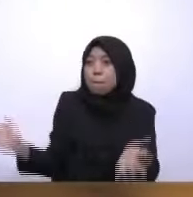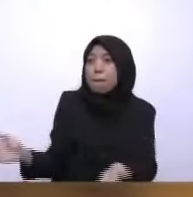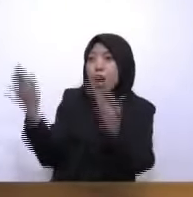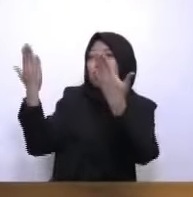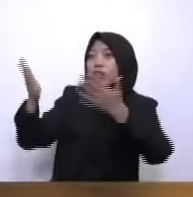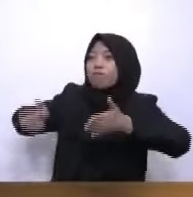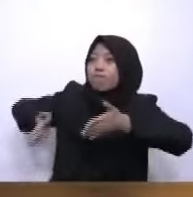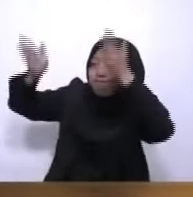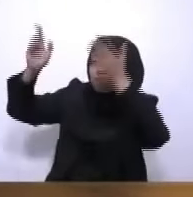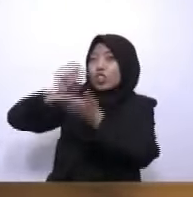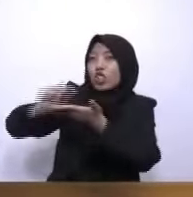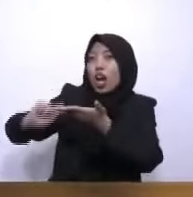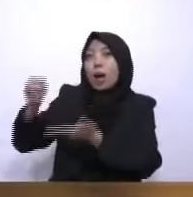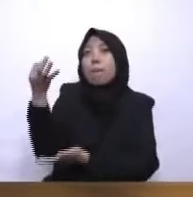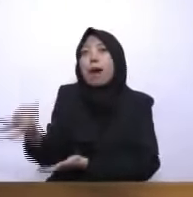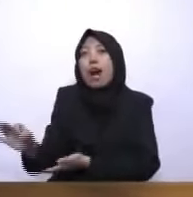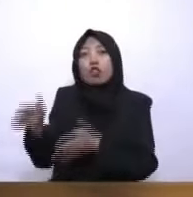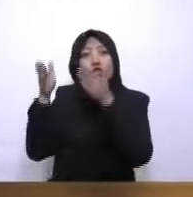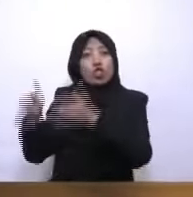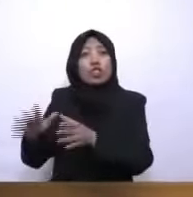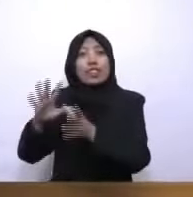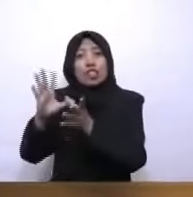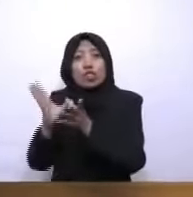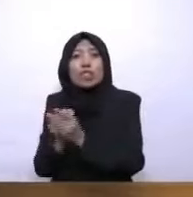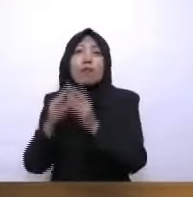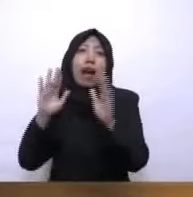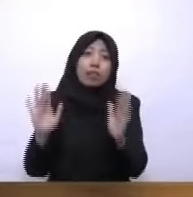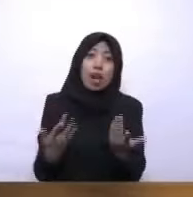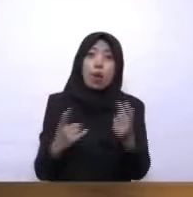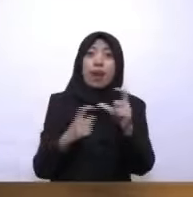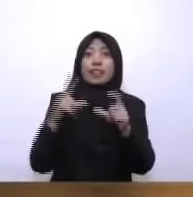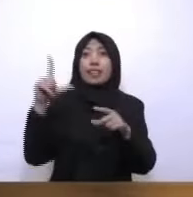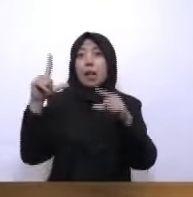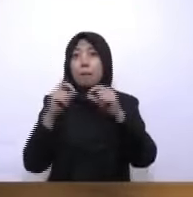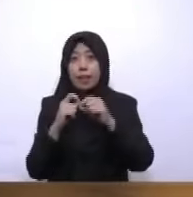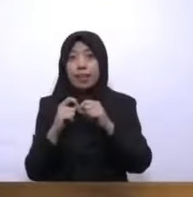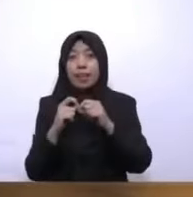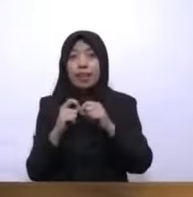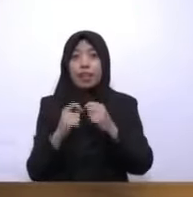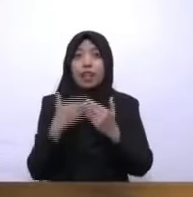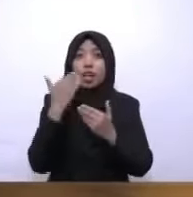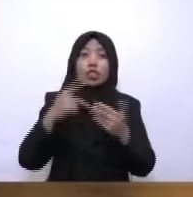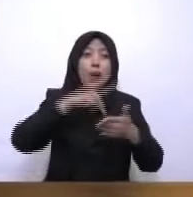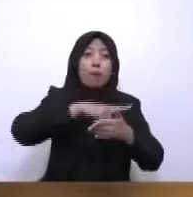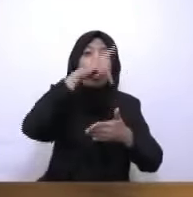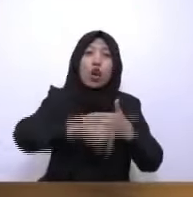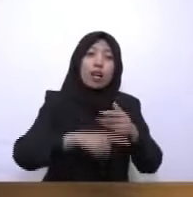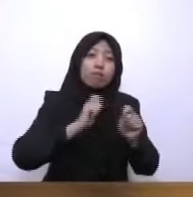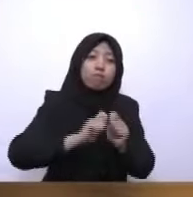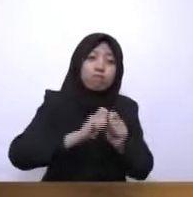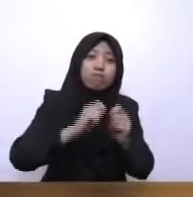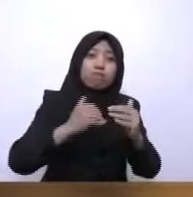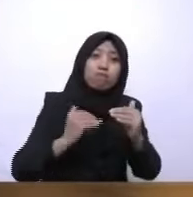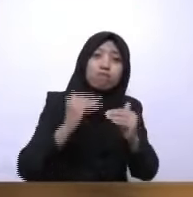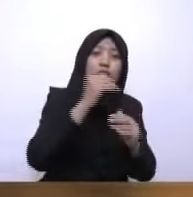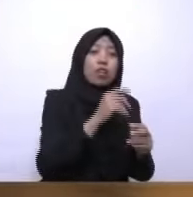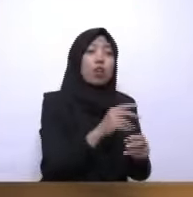baru untuk khusus inklusi atau SLB dan program peningkatan kualitas tenaga